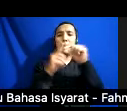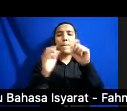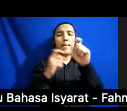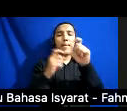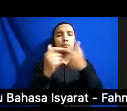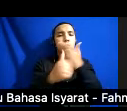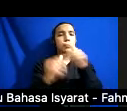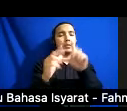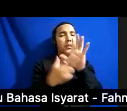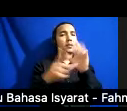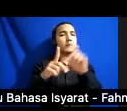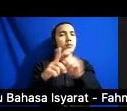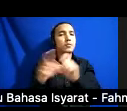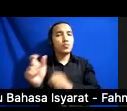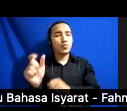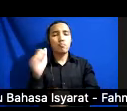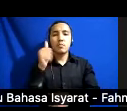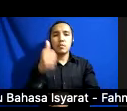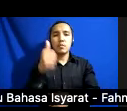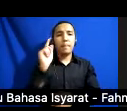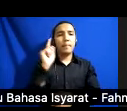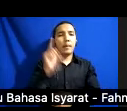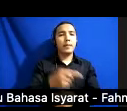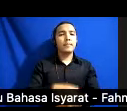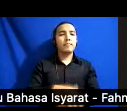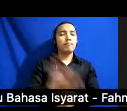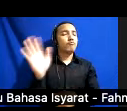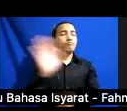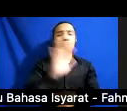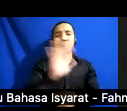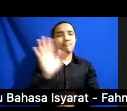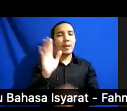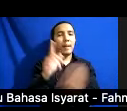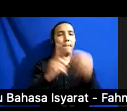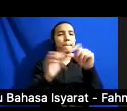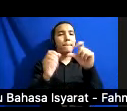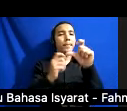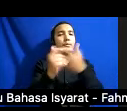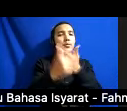Dan bukannya posyandu aja, warga juga bisa menggunakan tempat ini.